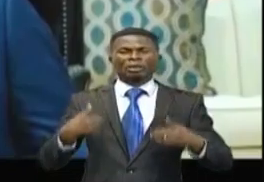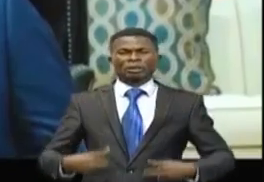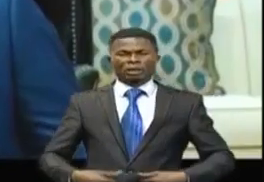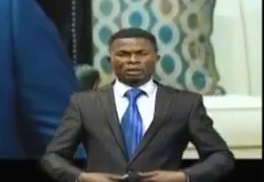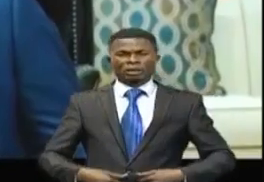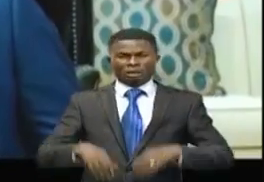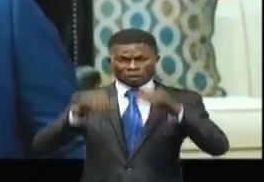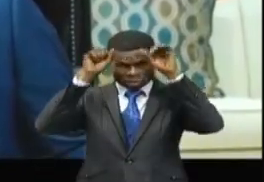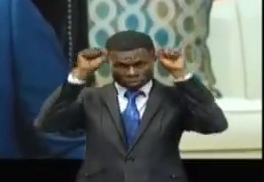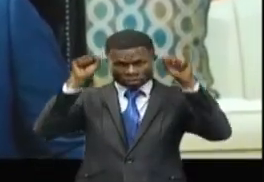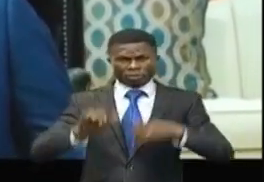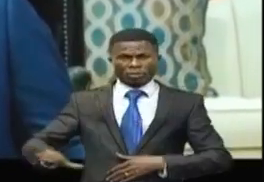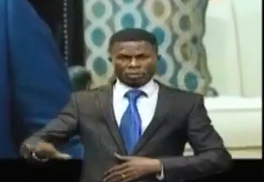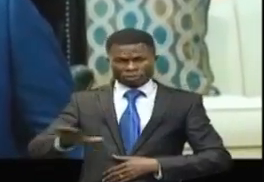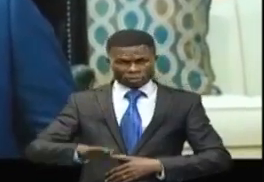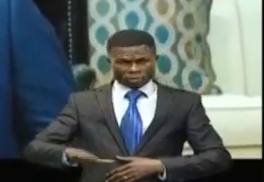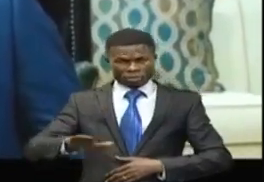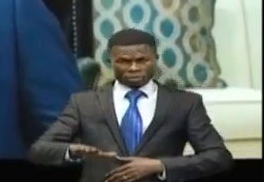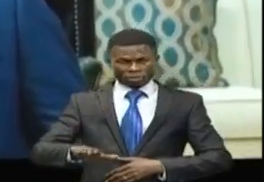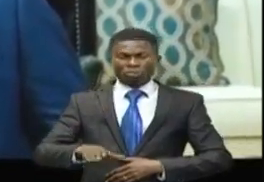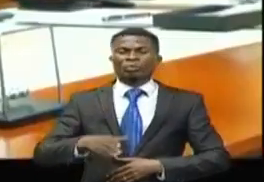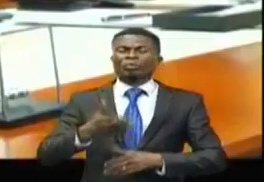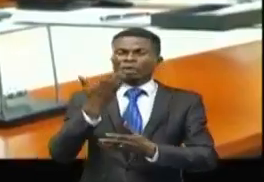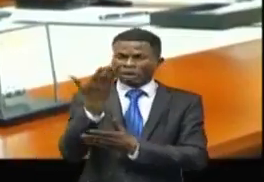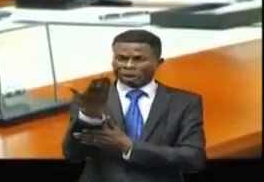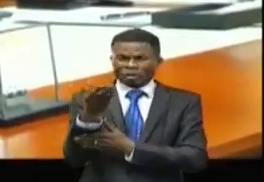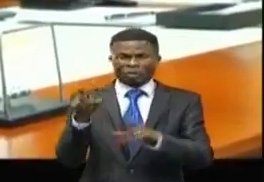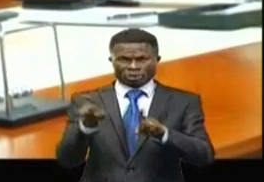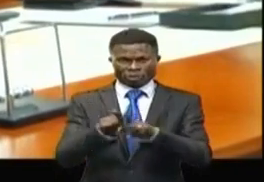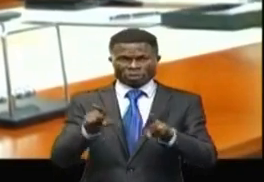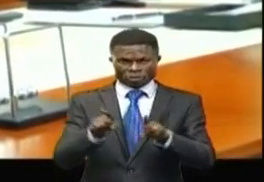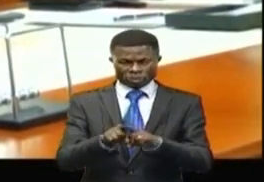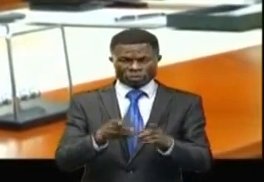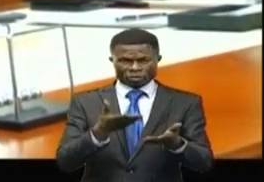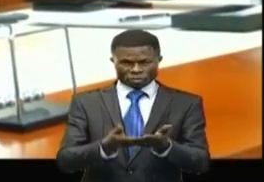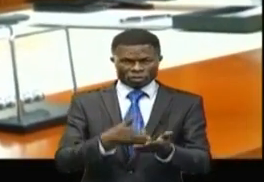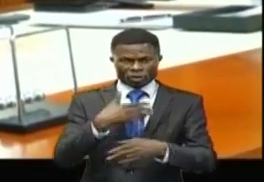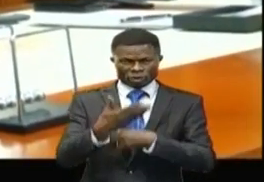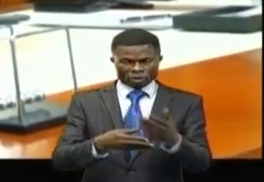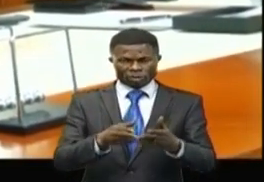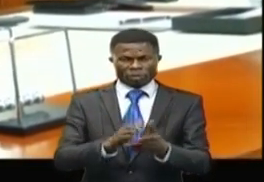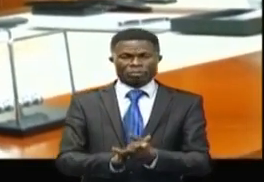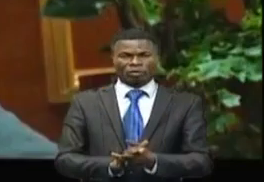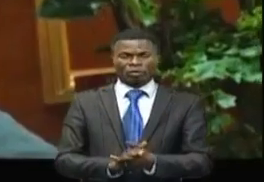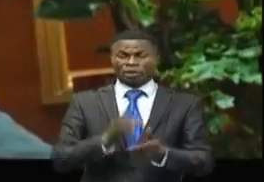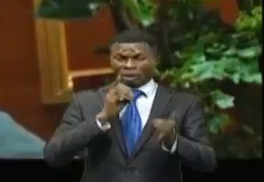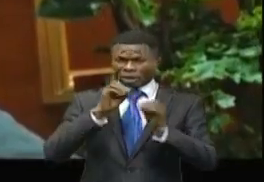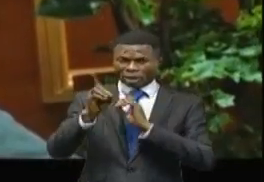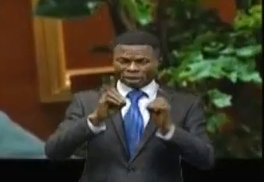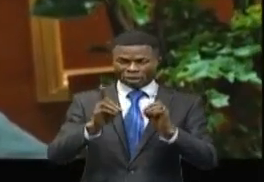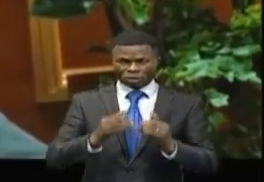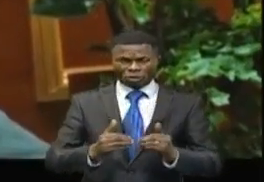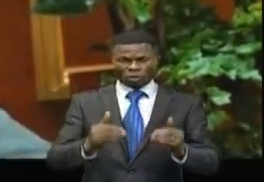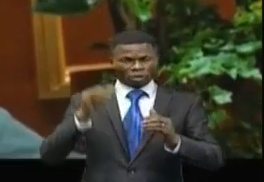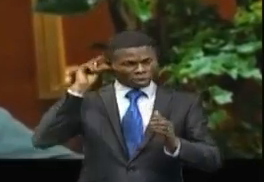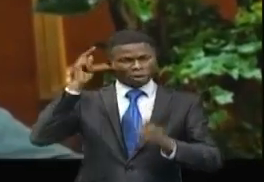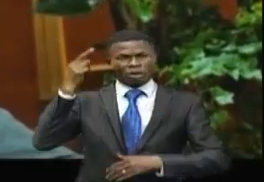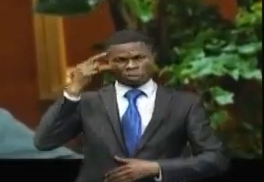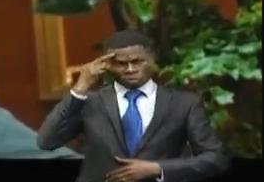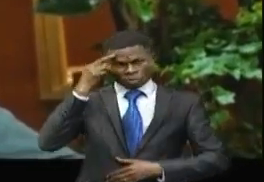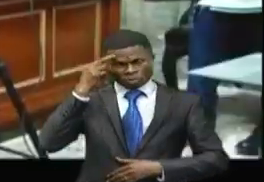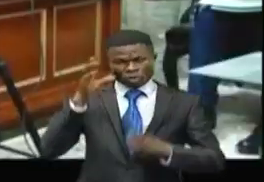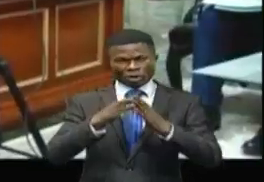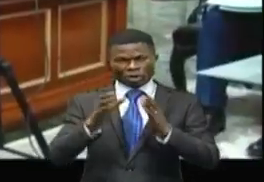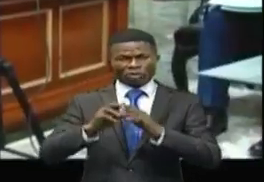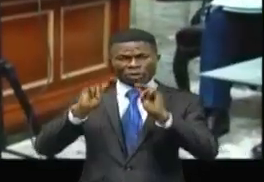le président de la république a formulé la même recommandation à savoir le maintien du dialogue entre le gouvernement et